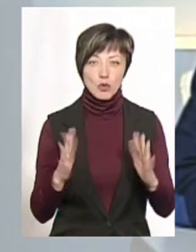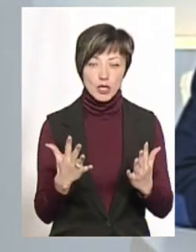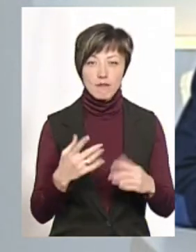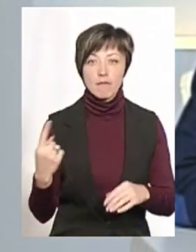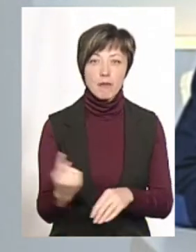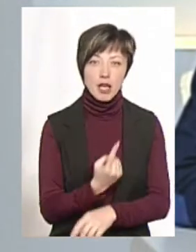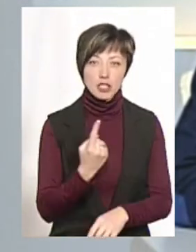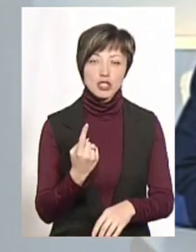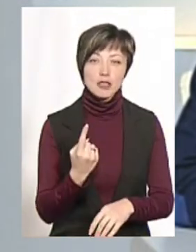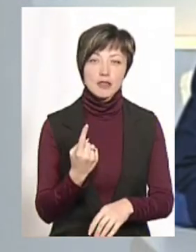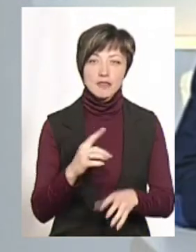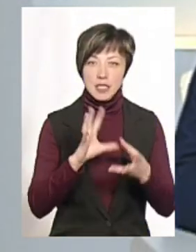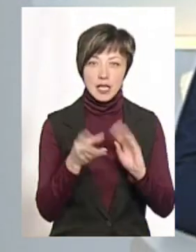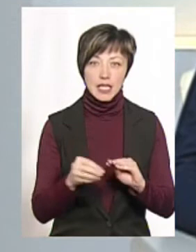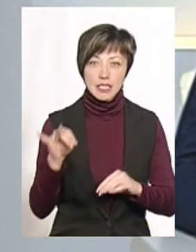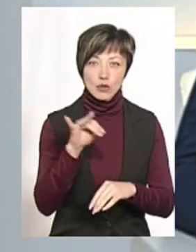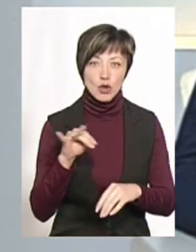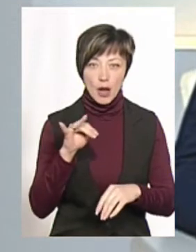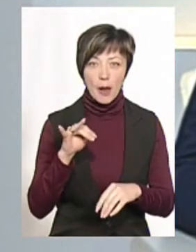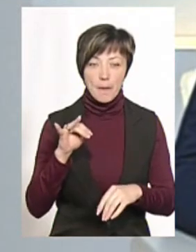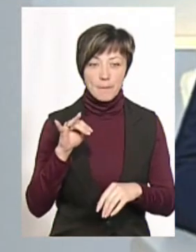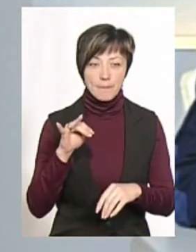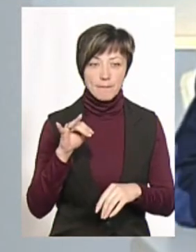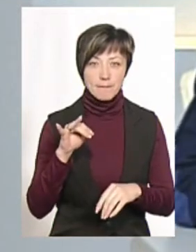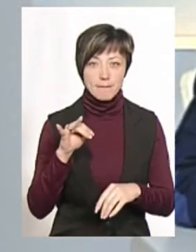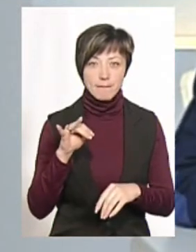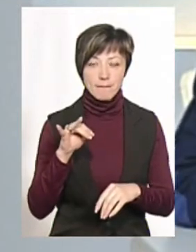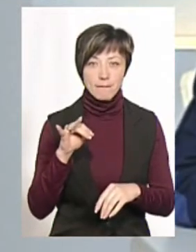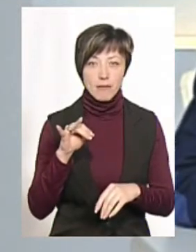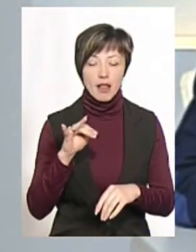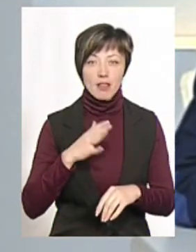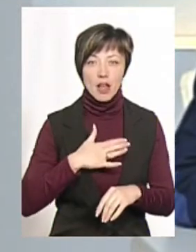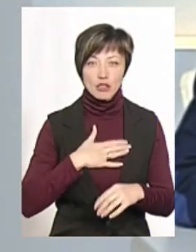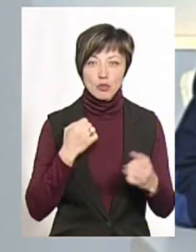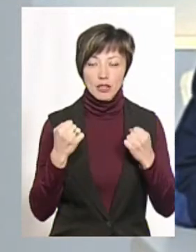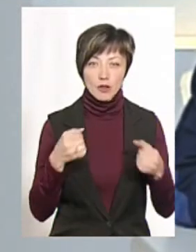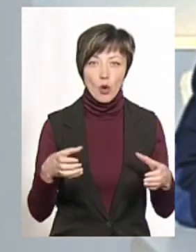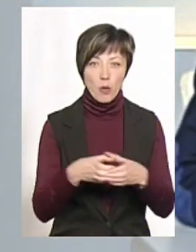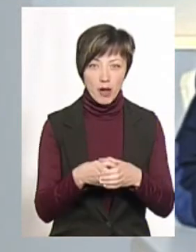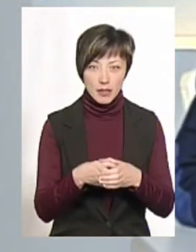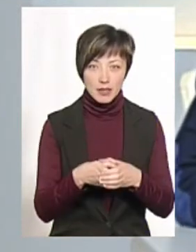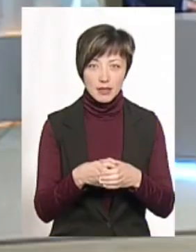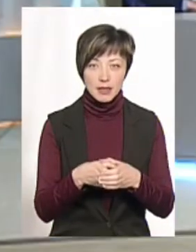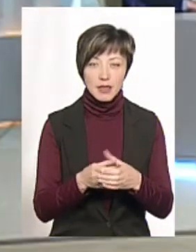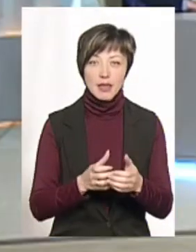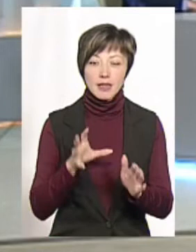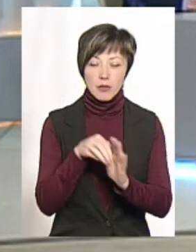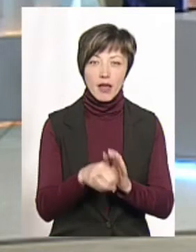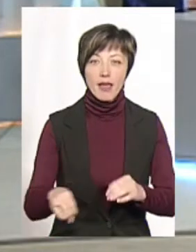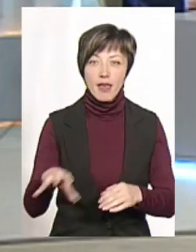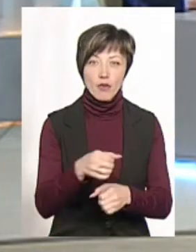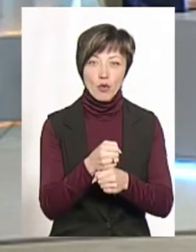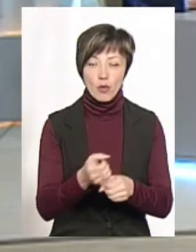подія. Вперше взагалі в історії подільського спорту. Наша спортивна команда дебютувала в